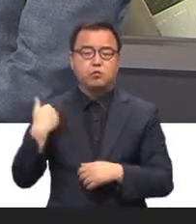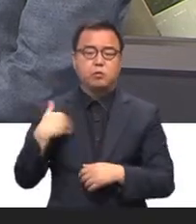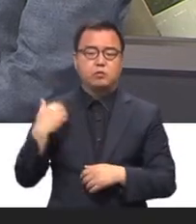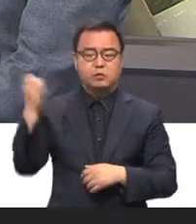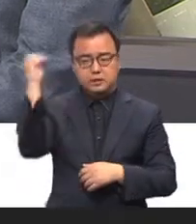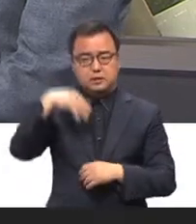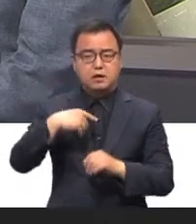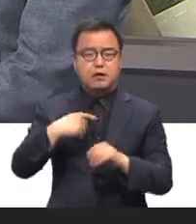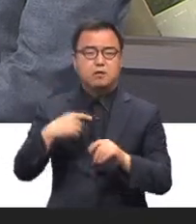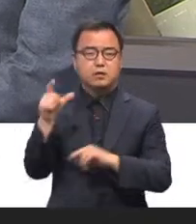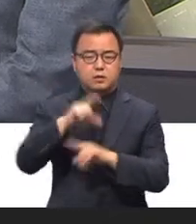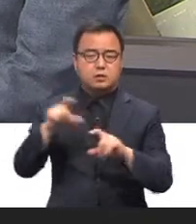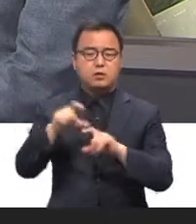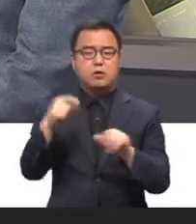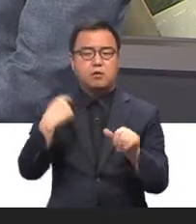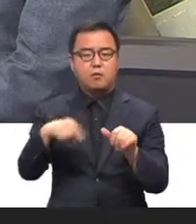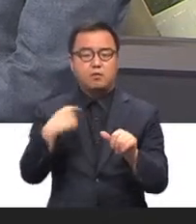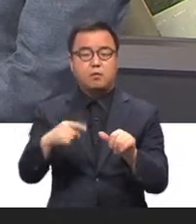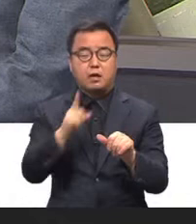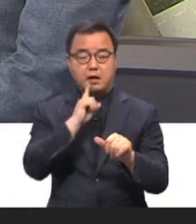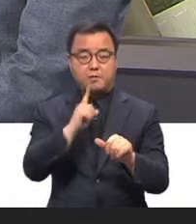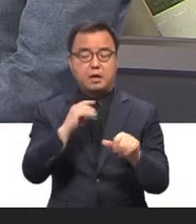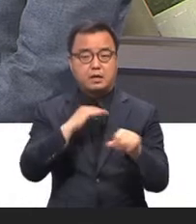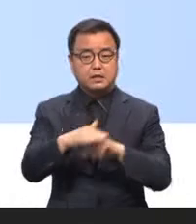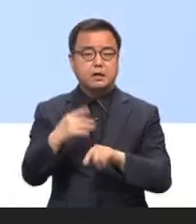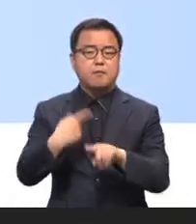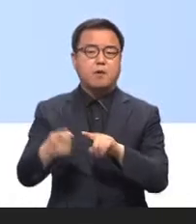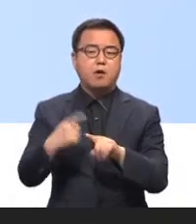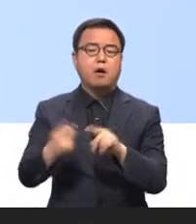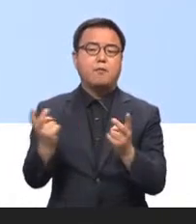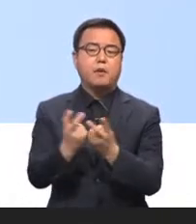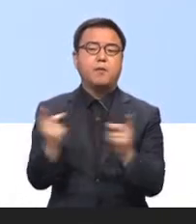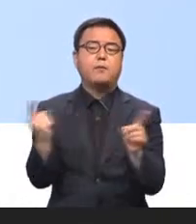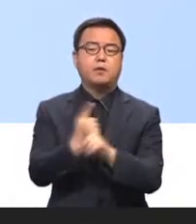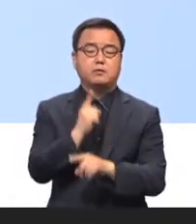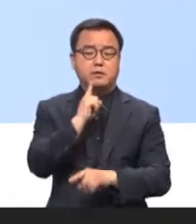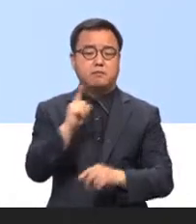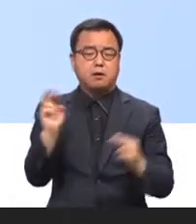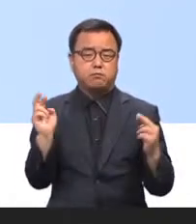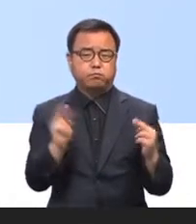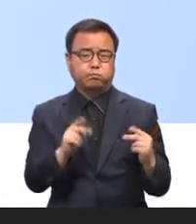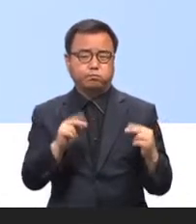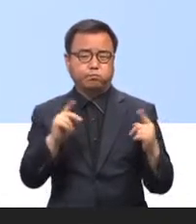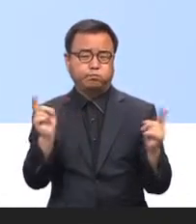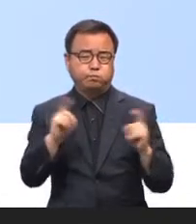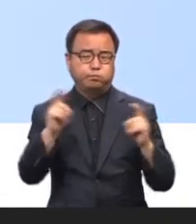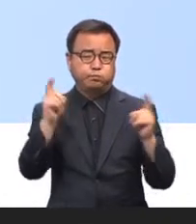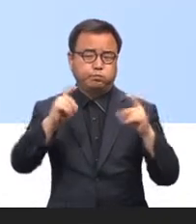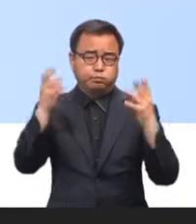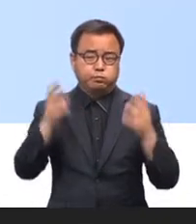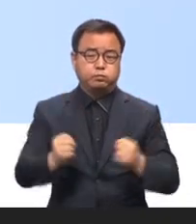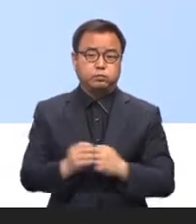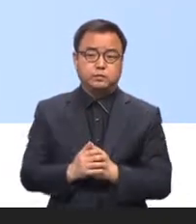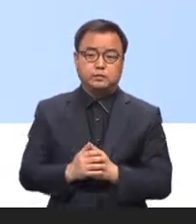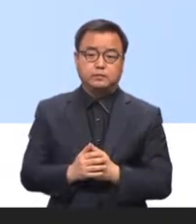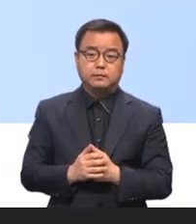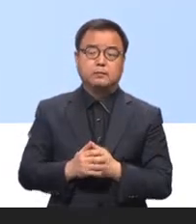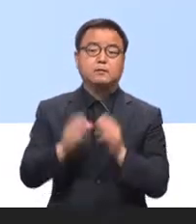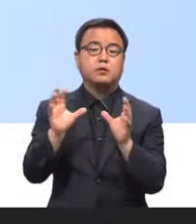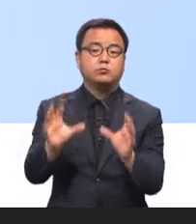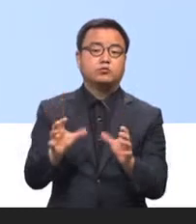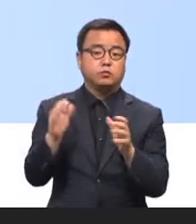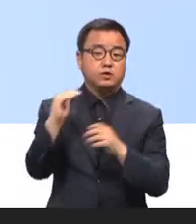평가 방식 자체를 바꾸겠다 식으로 제 나와서 좀 논란이 커지고 있는 모양새입니다 안되네 그 국가수준